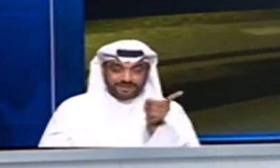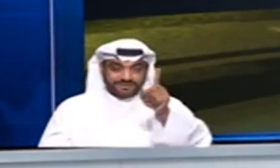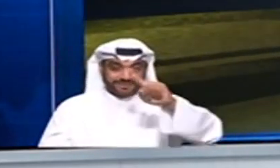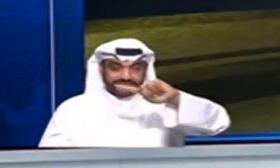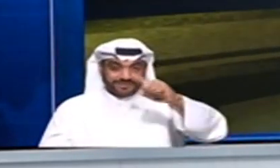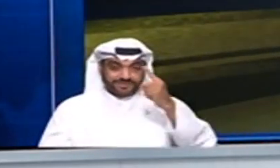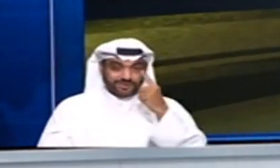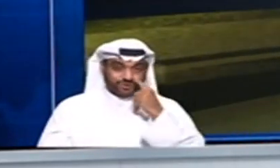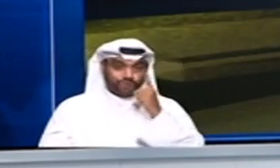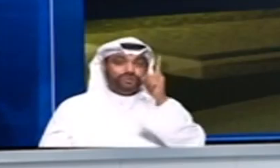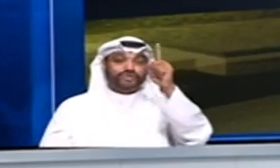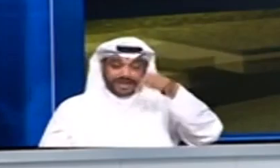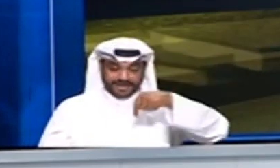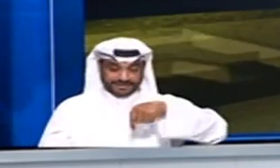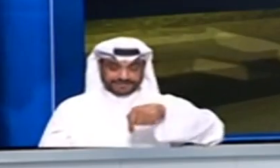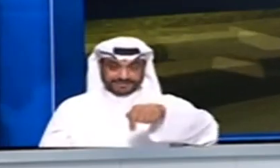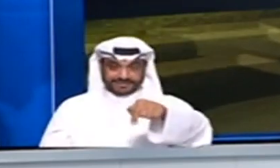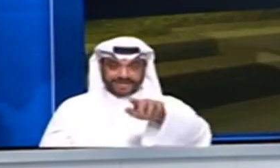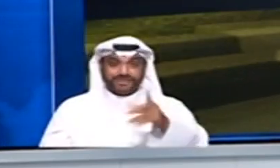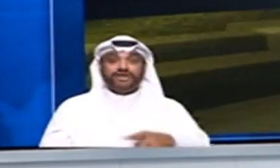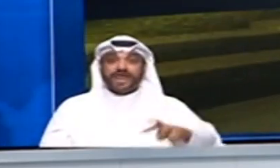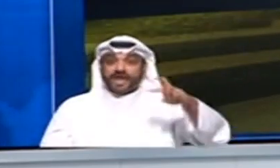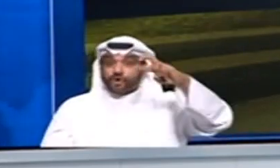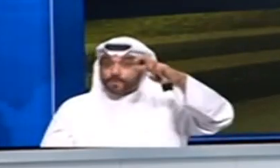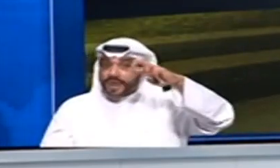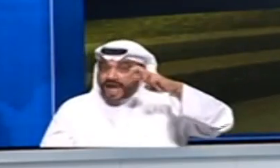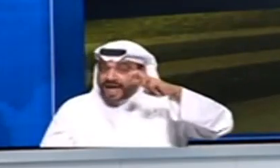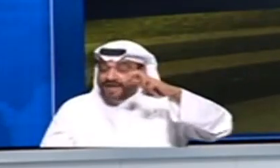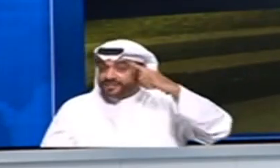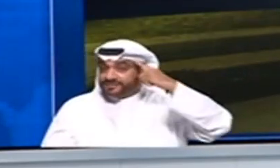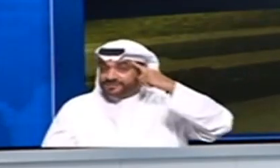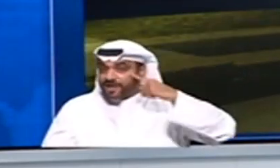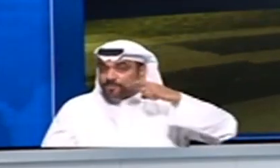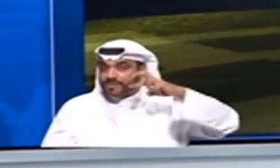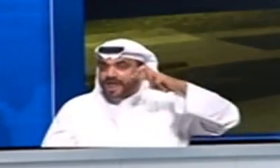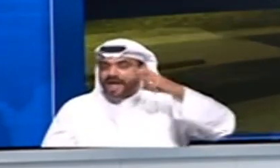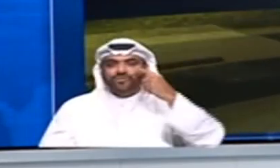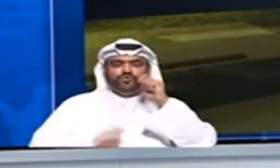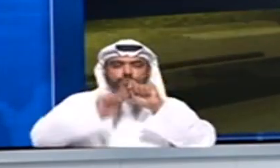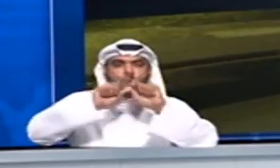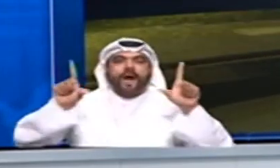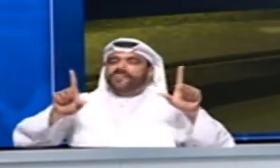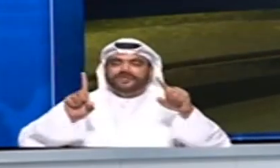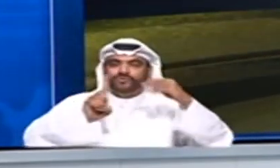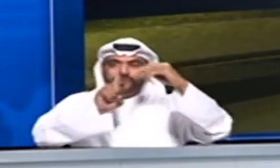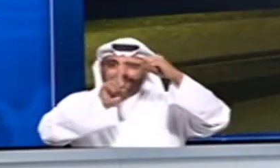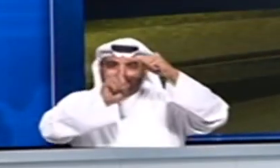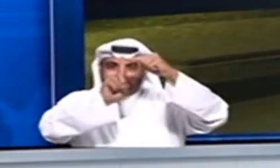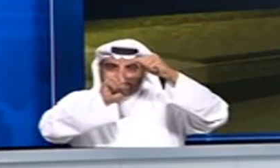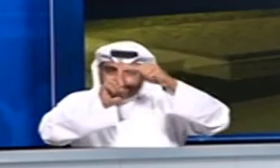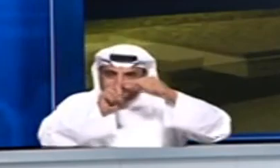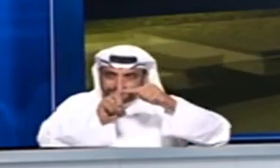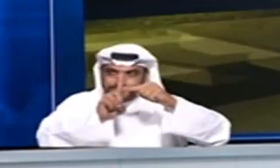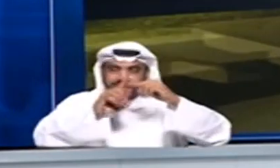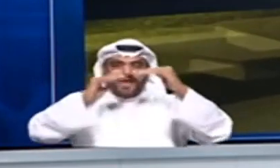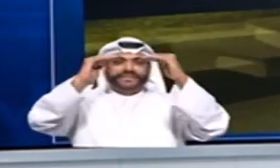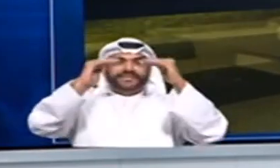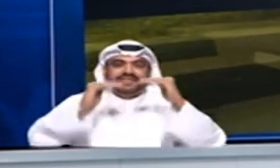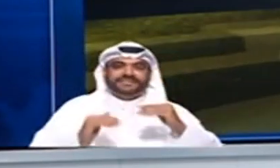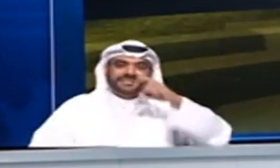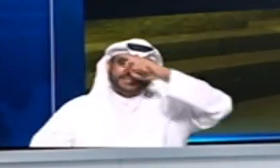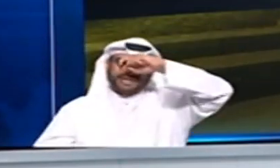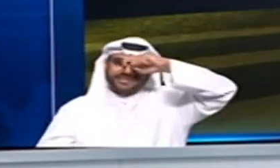خلال الأيام القادمة وخاصة بعد يوم الأحد. يوم السبت رياح شمالية غربية العظمى 42 درجة مئوية والصغرى